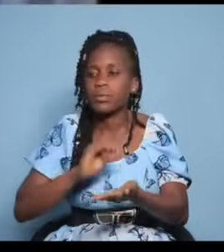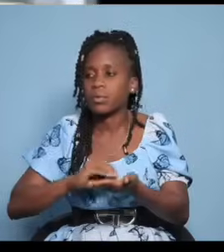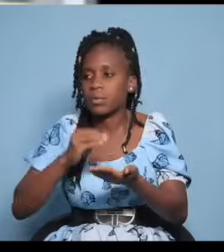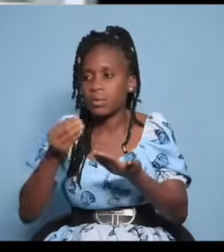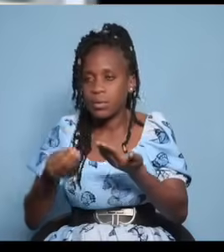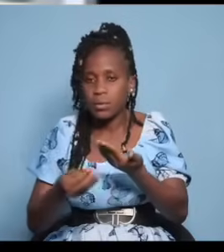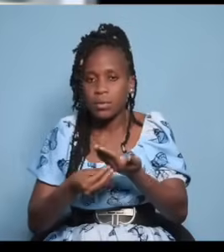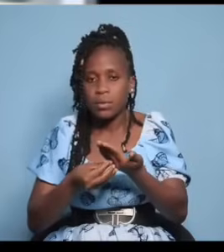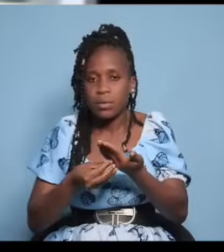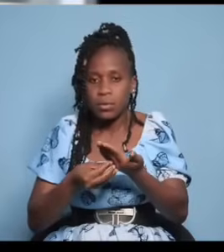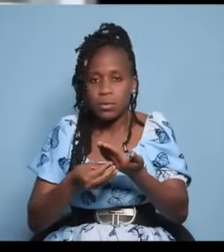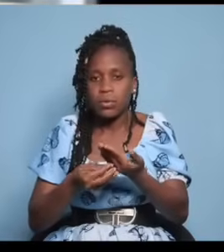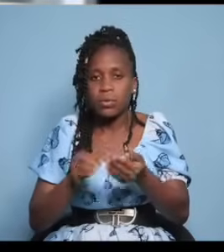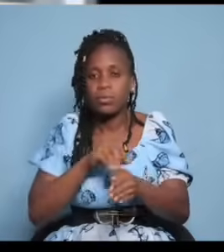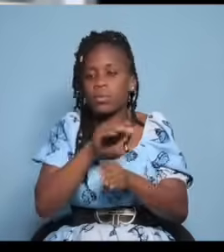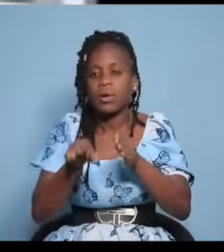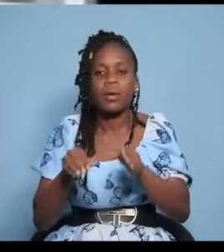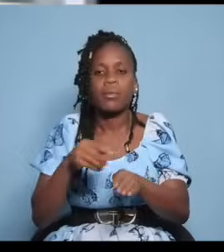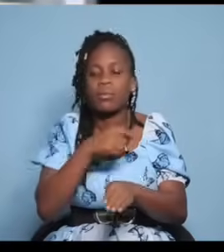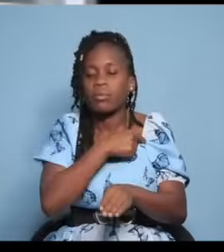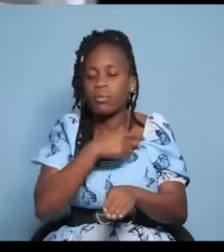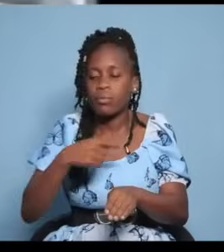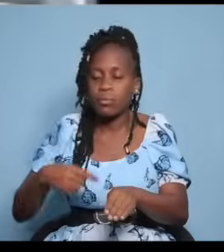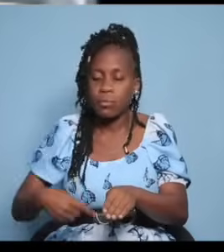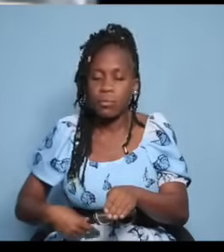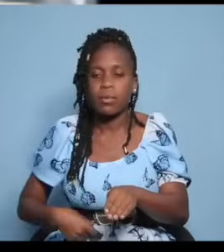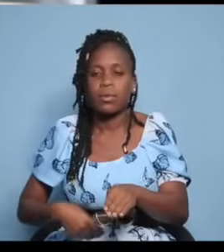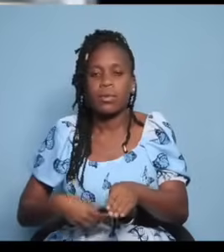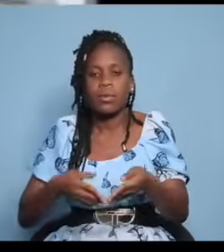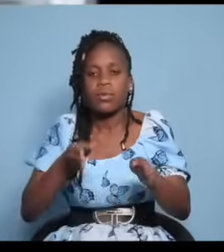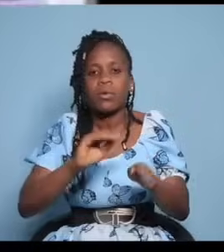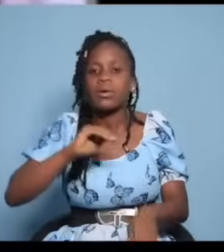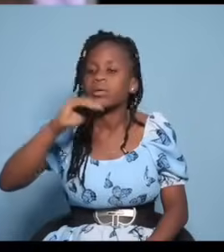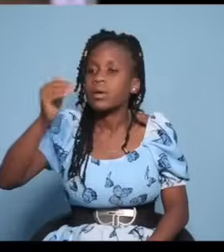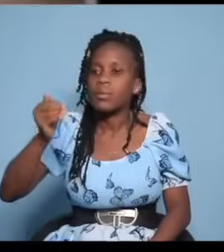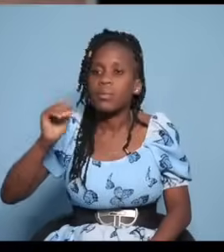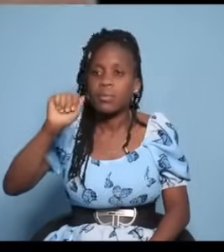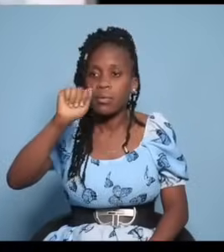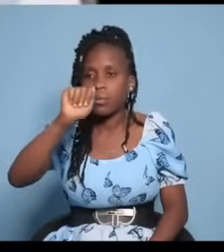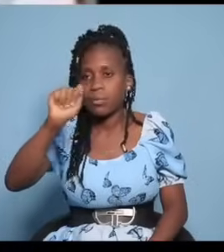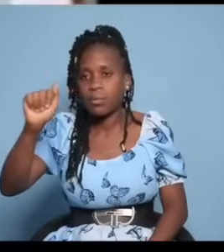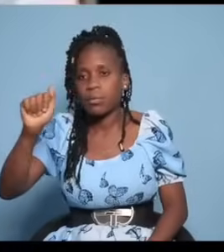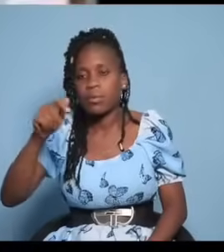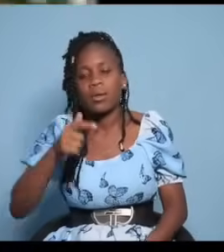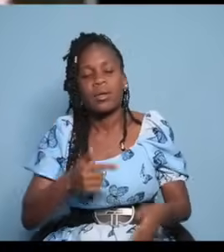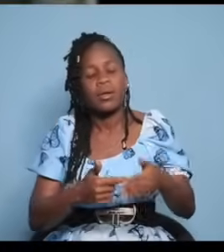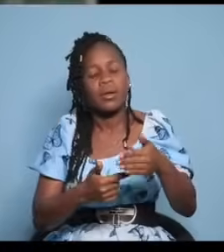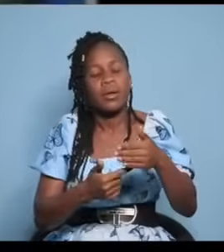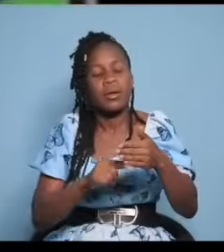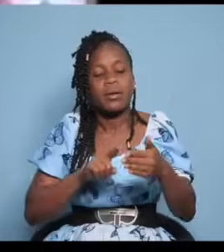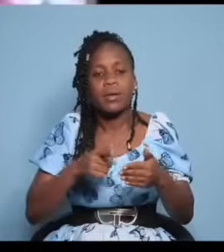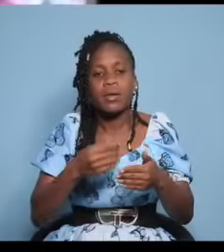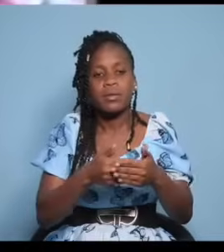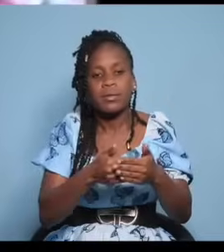Zulia? Nani yuko nyuma ya tukio hili? Kwa sababu wanasiasa au wanaharakati wote